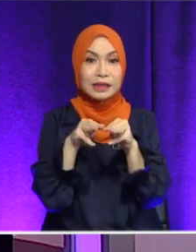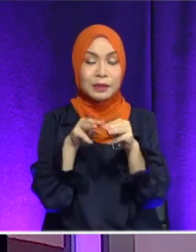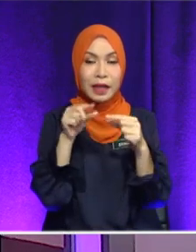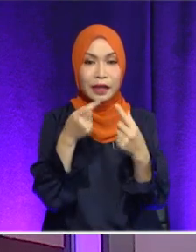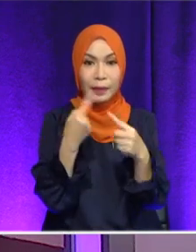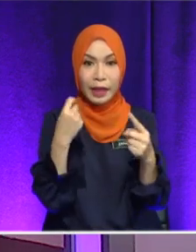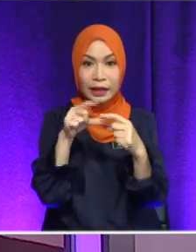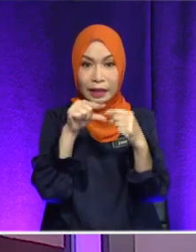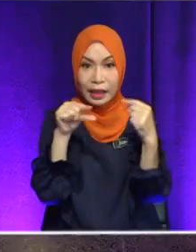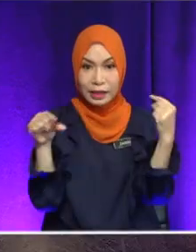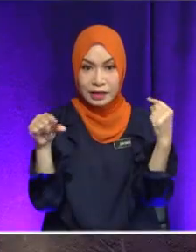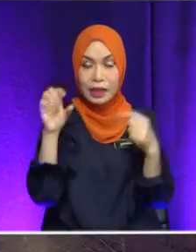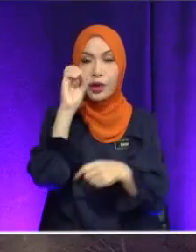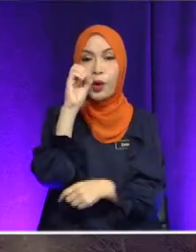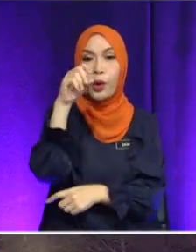optik